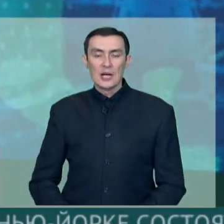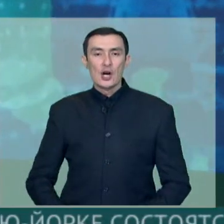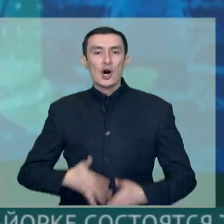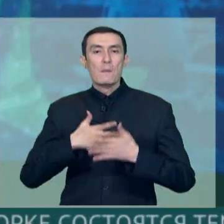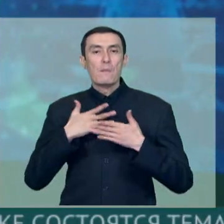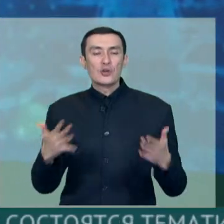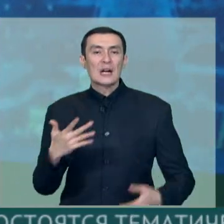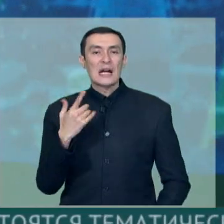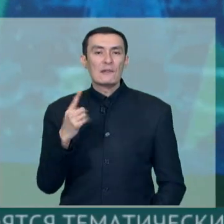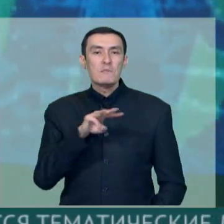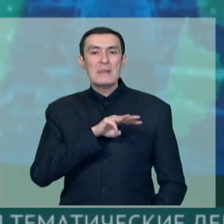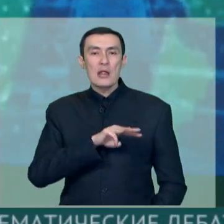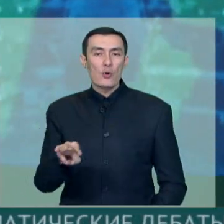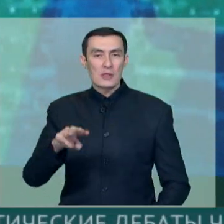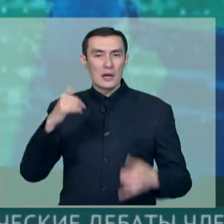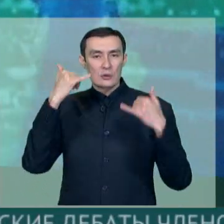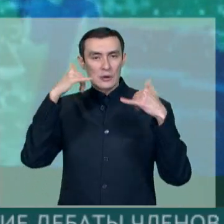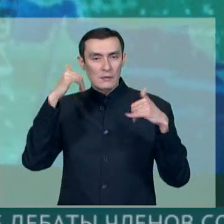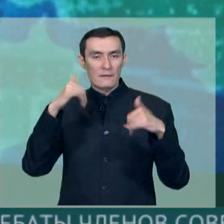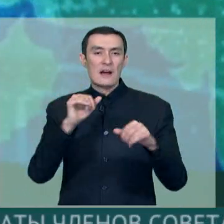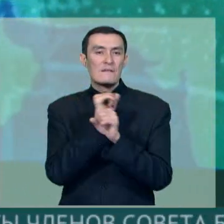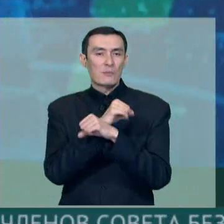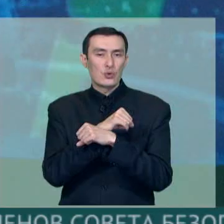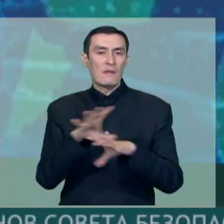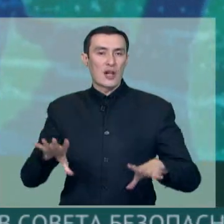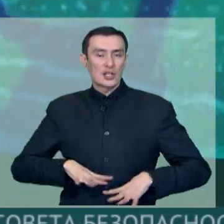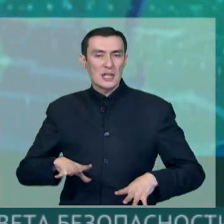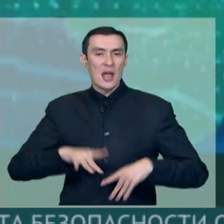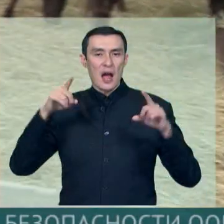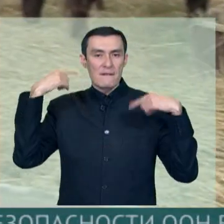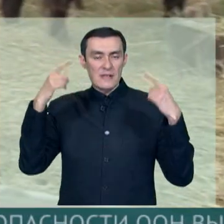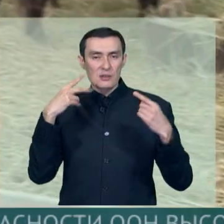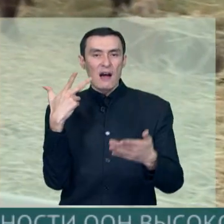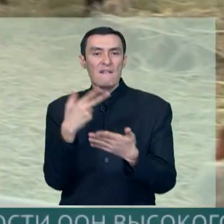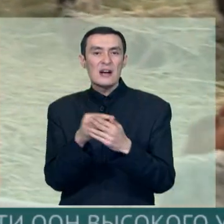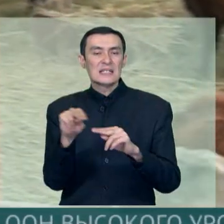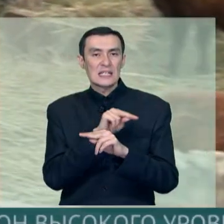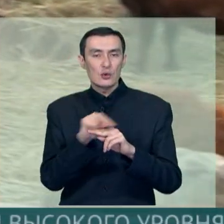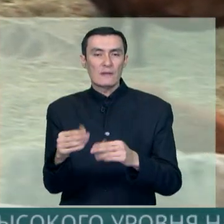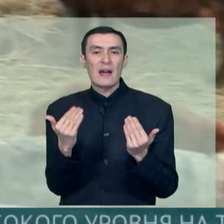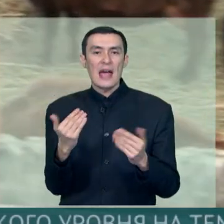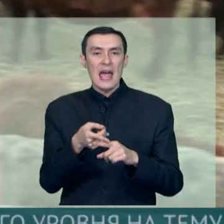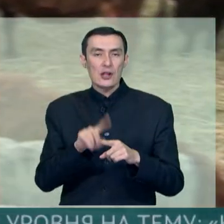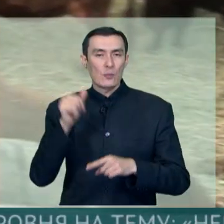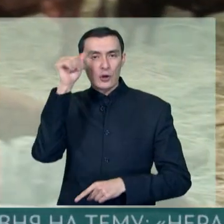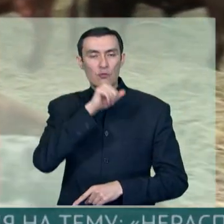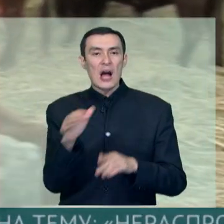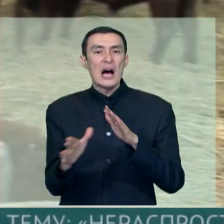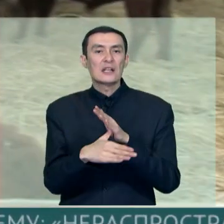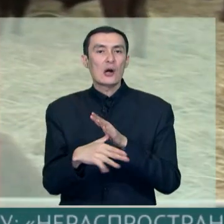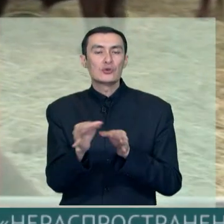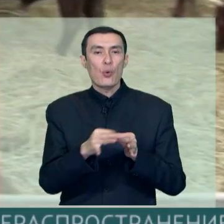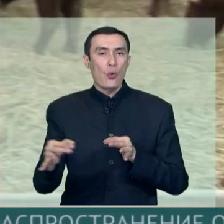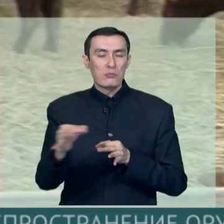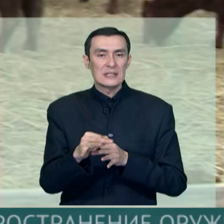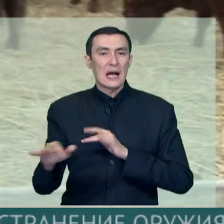Свыше 1 000 000 голов крупного рогатого скота, верблюдов, лошадей и овец вакцинируют в текущем году в Атырауской области.